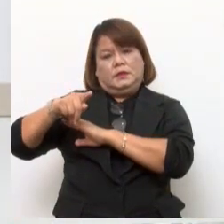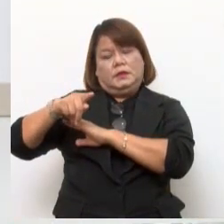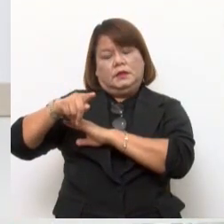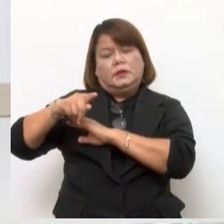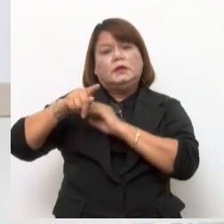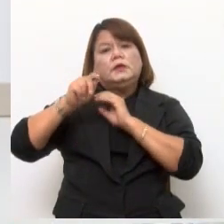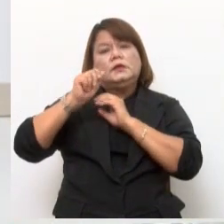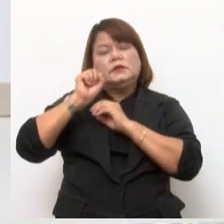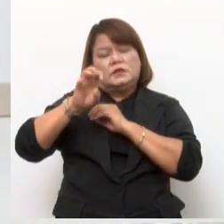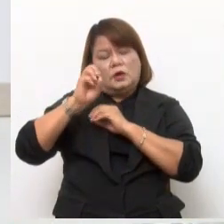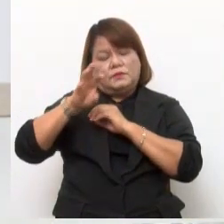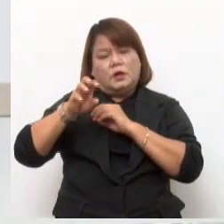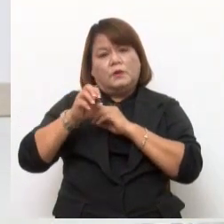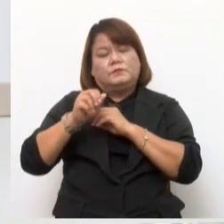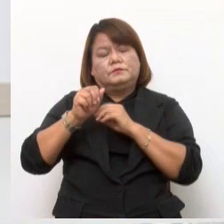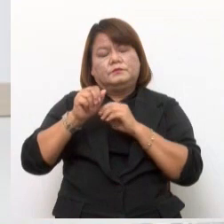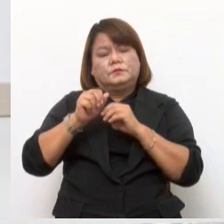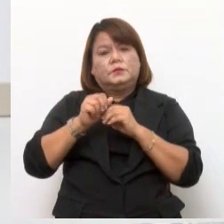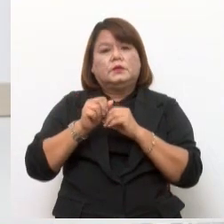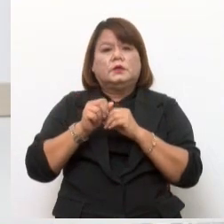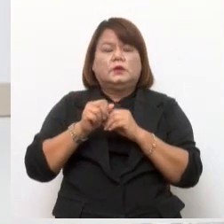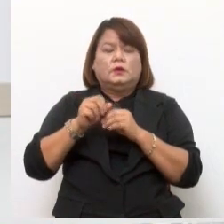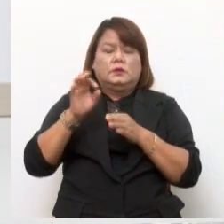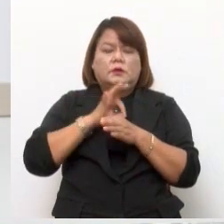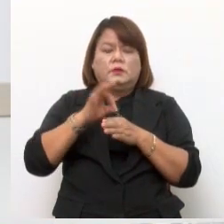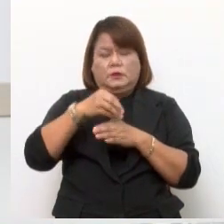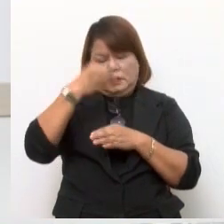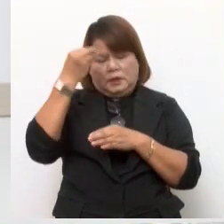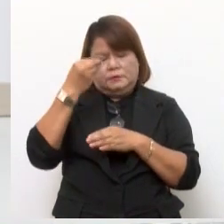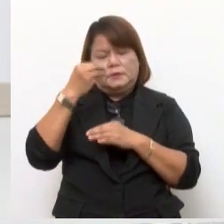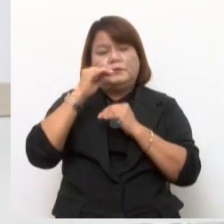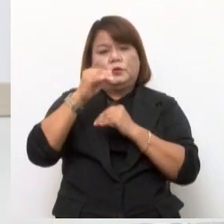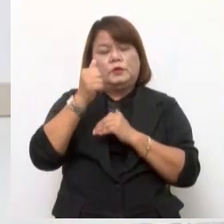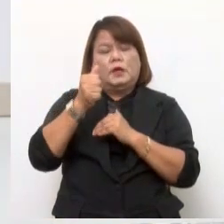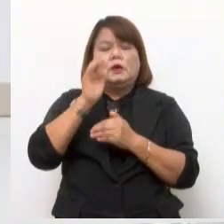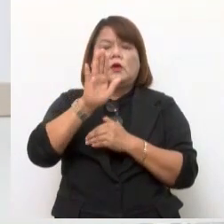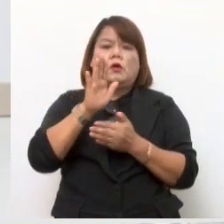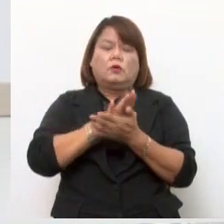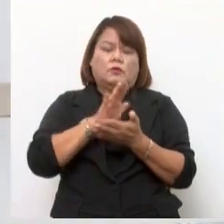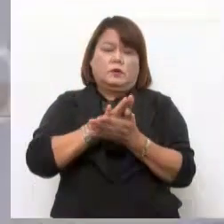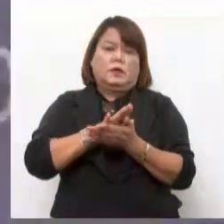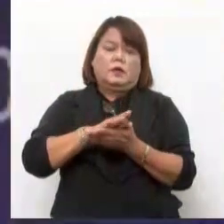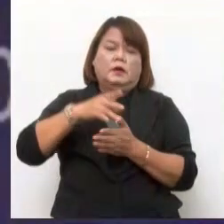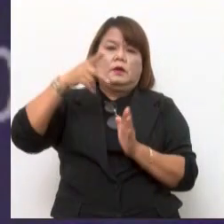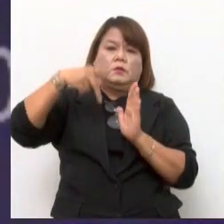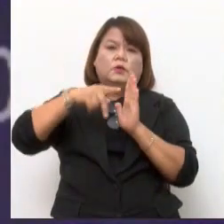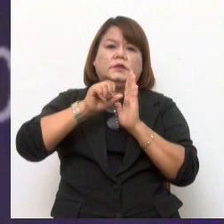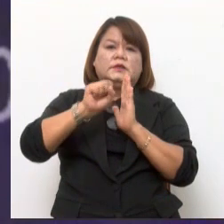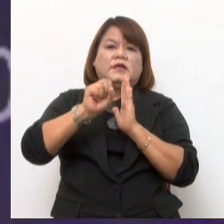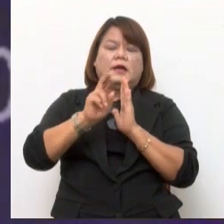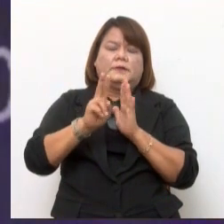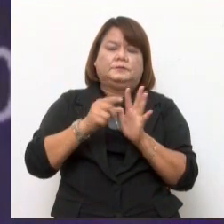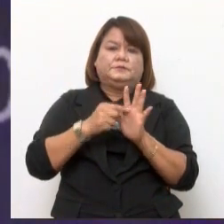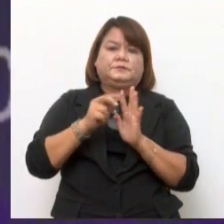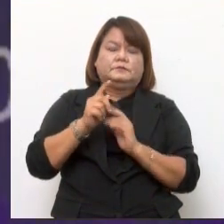สู่อนาคตกำหนดได้ซีซั่น 4ของโรงเรียน โพธิสารพิทยากรนะครับซึ่ง